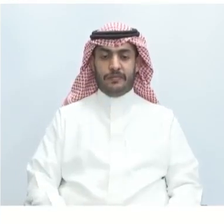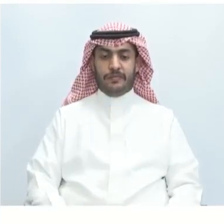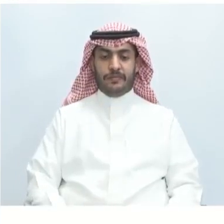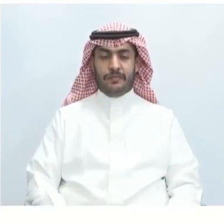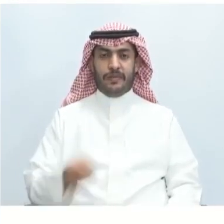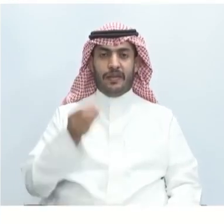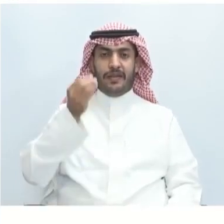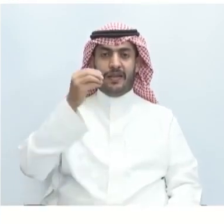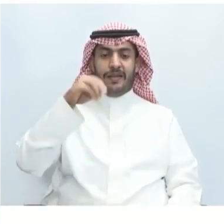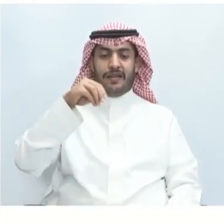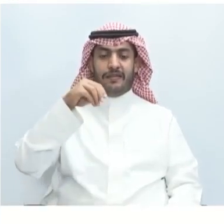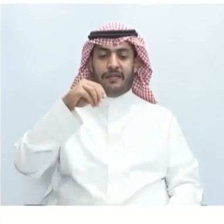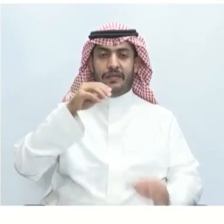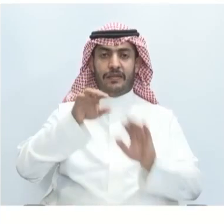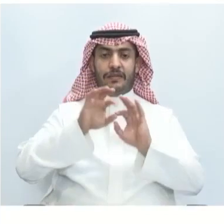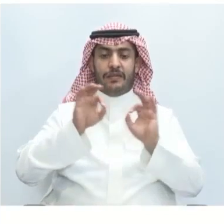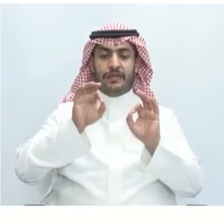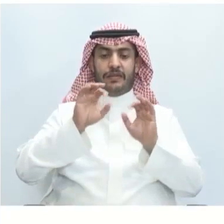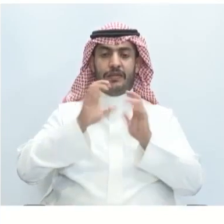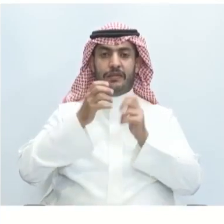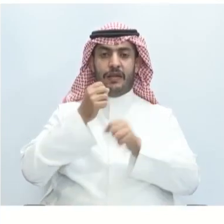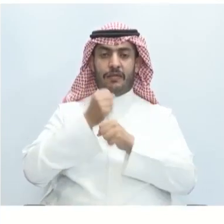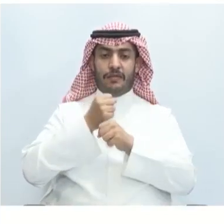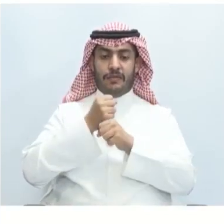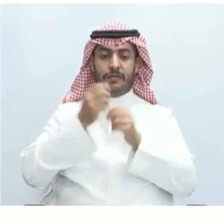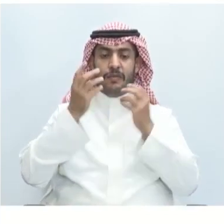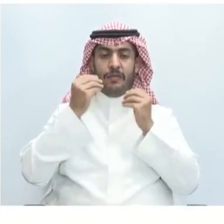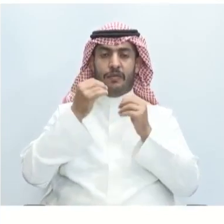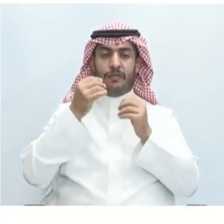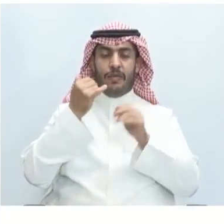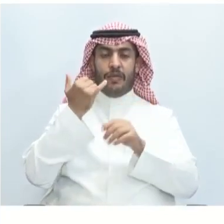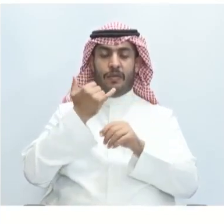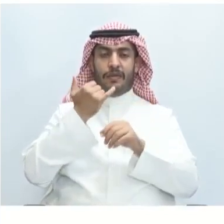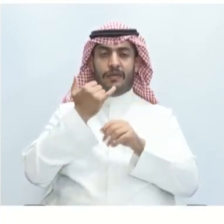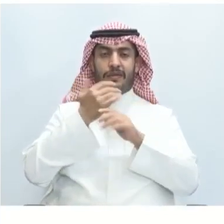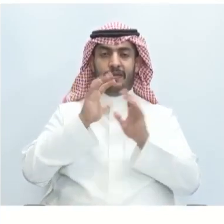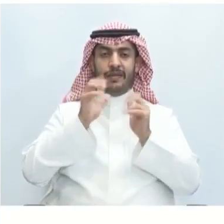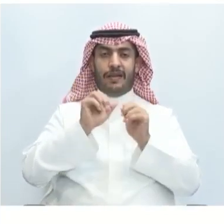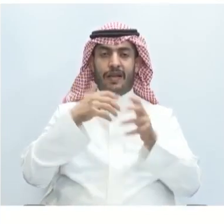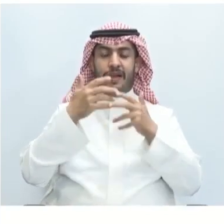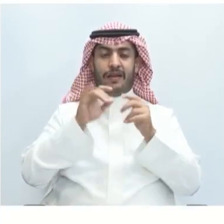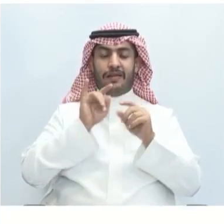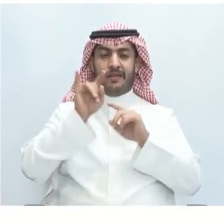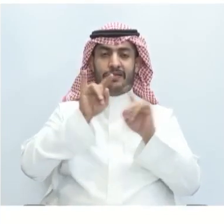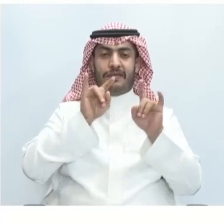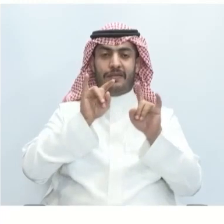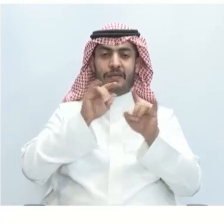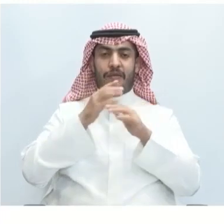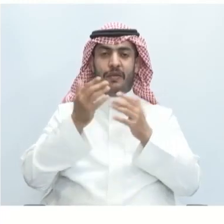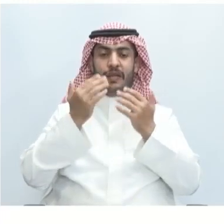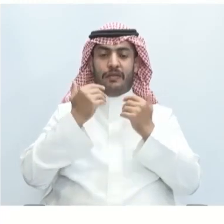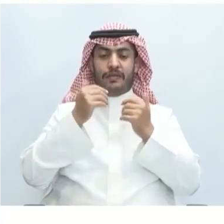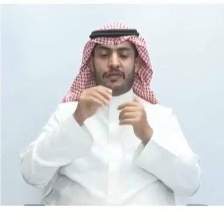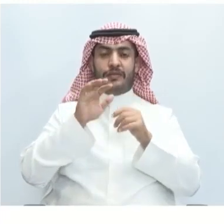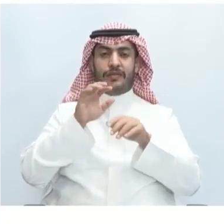بالاضافه الى ذلك وفر لك قسم العمليات المعلومات الضروريه حول حركه الركاب وطلبات